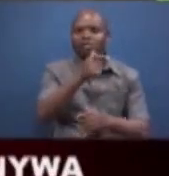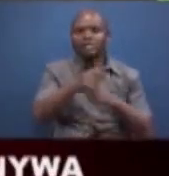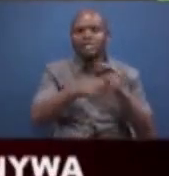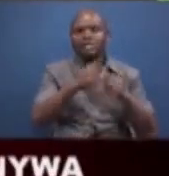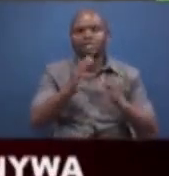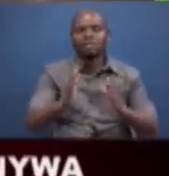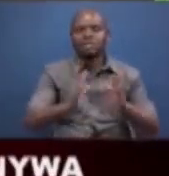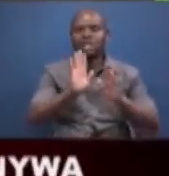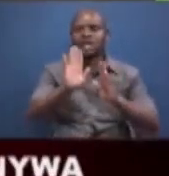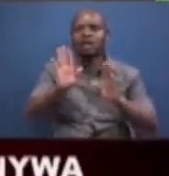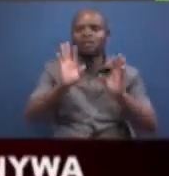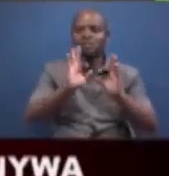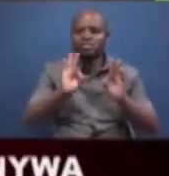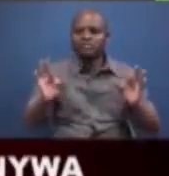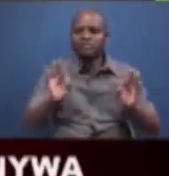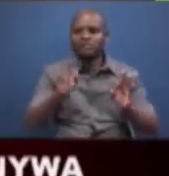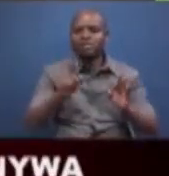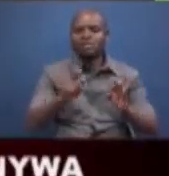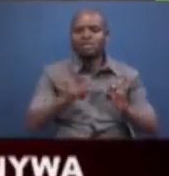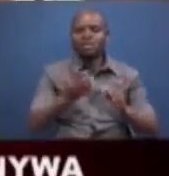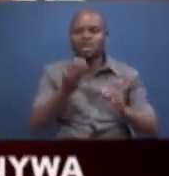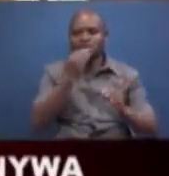yao.